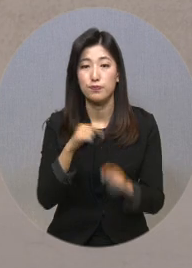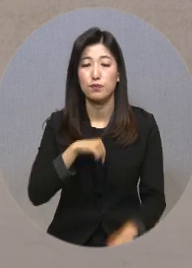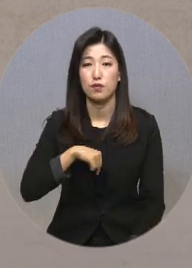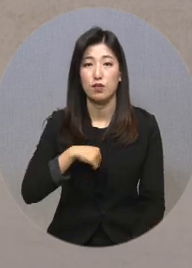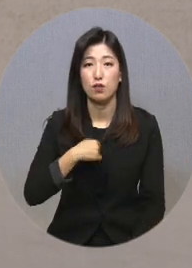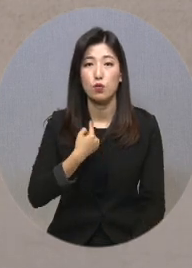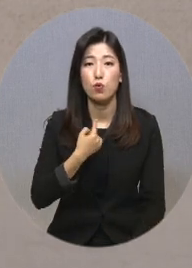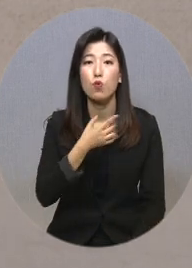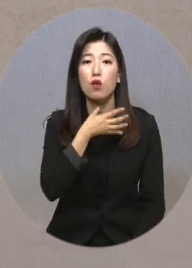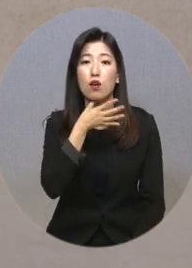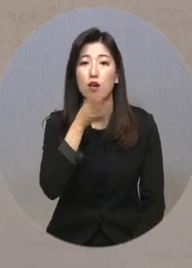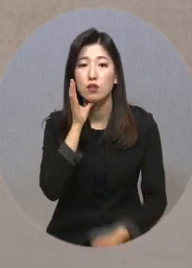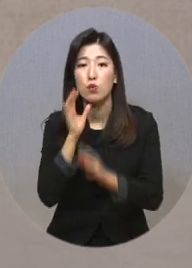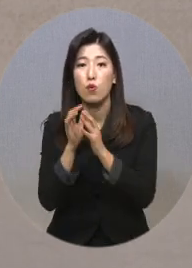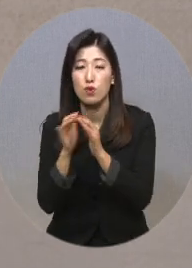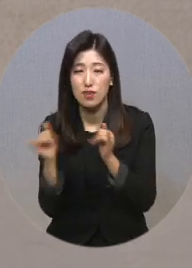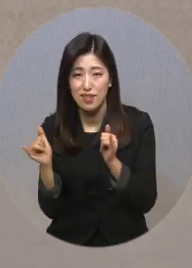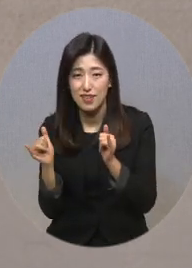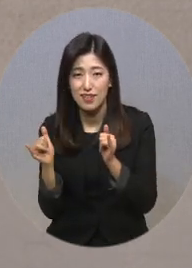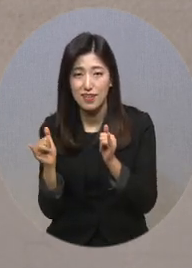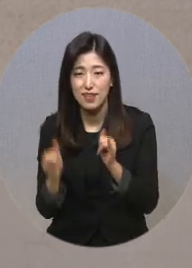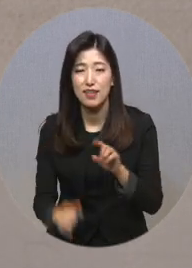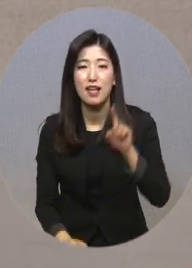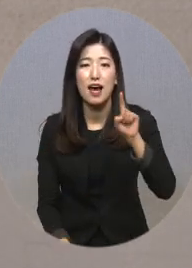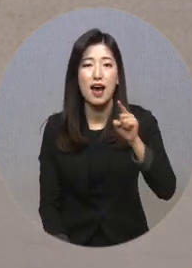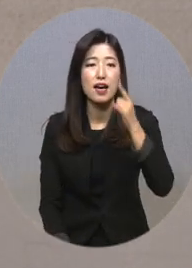독거노인과 한부모